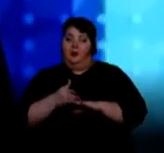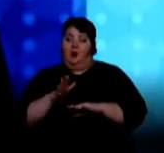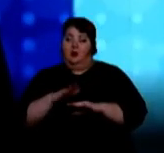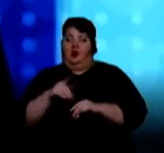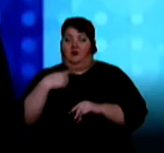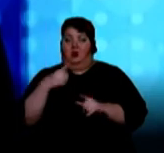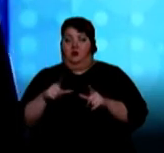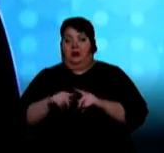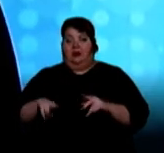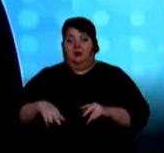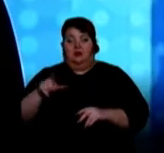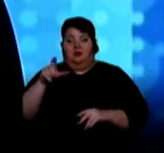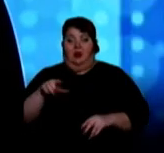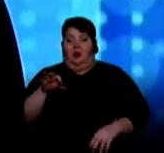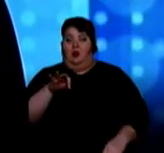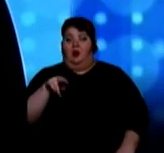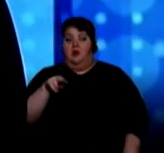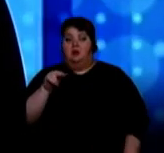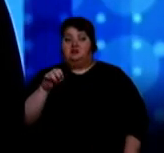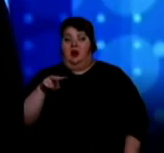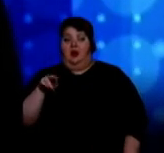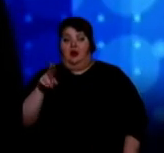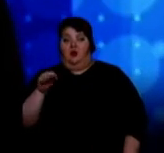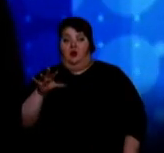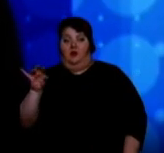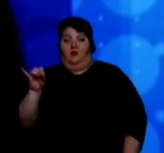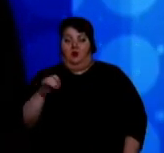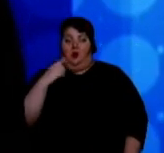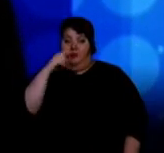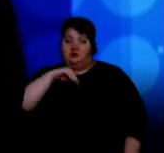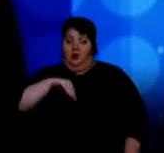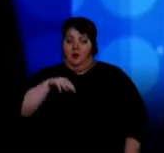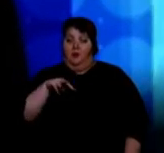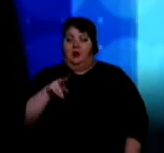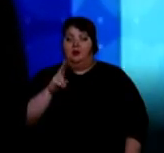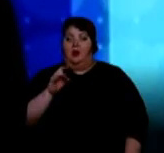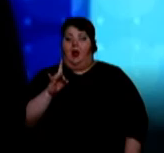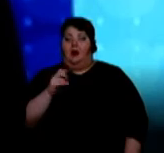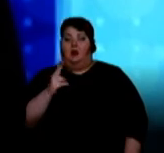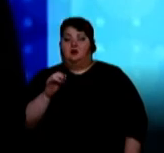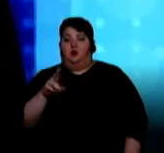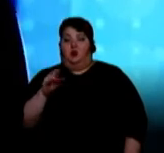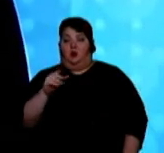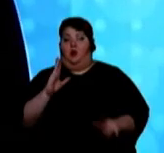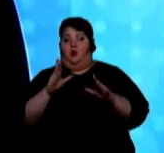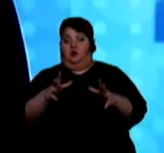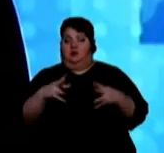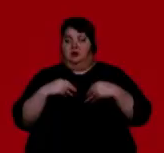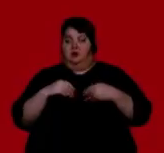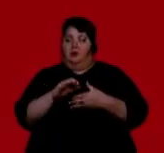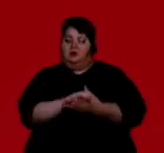Полтавського лайф-центру Оленою Пчеляковою та психологом Мариною Карацюпою. Будьте з нами, дивіться Суспільне телебачення. На все добре!